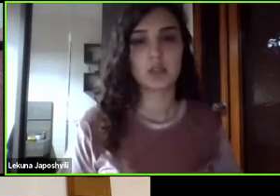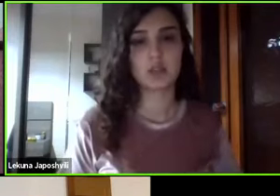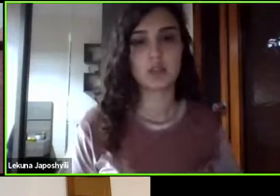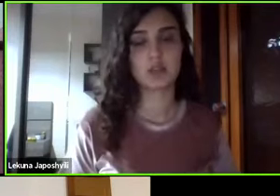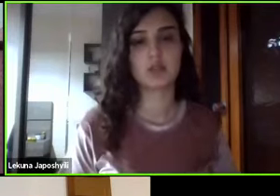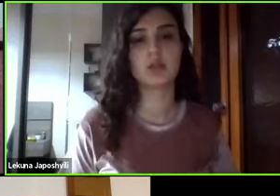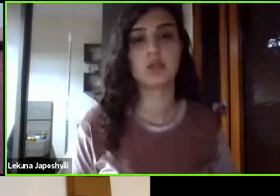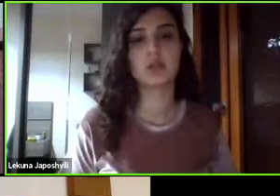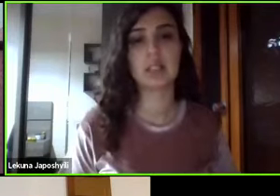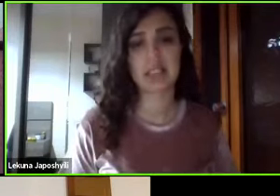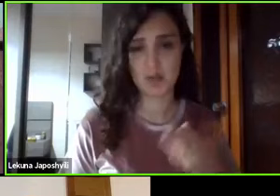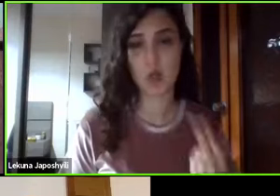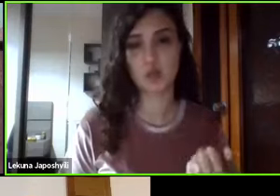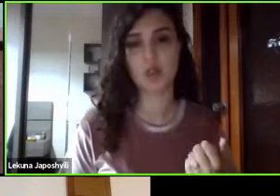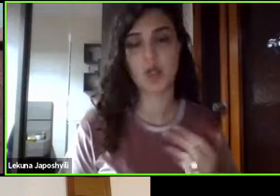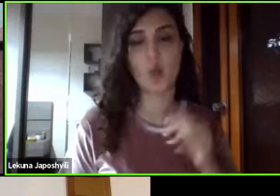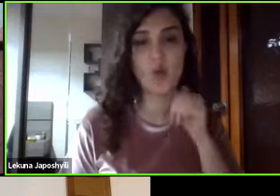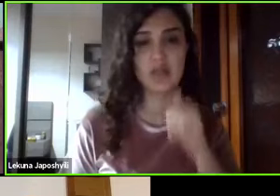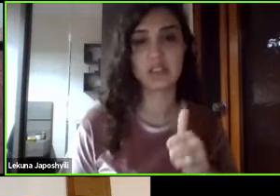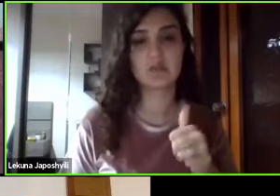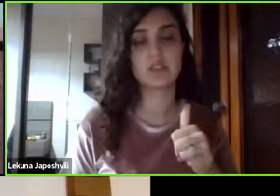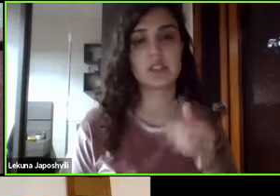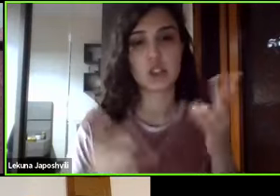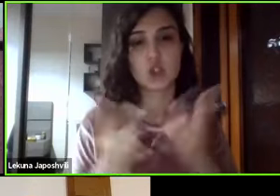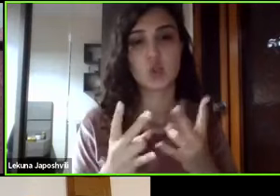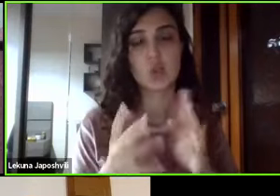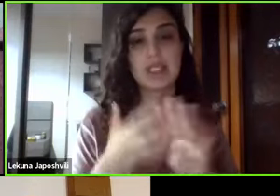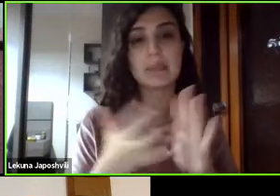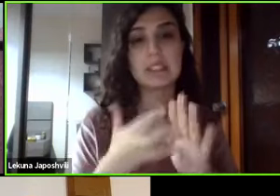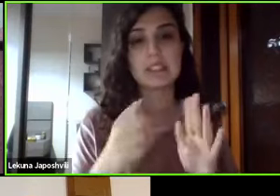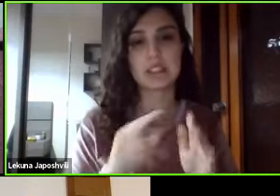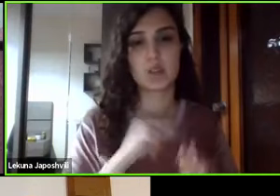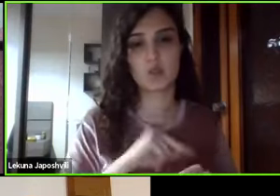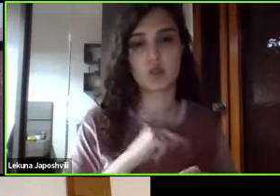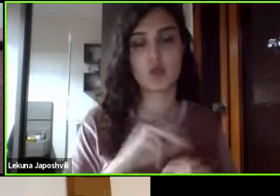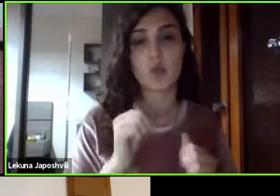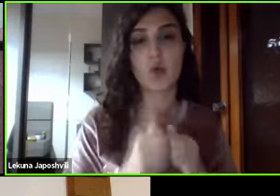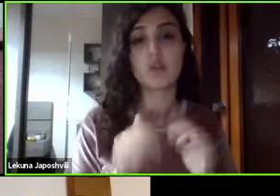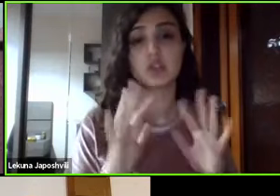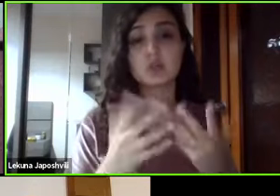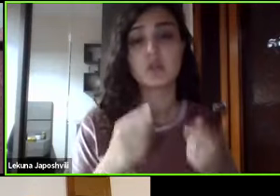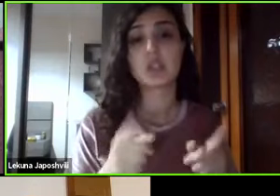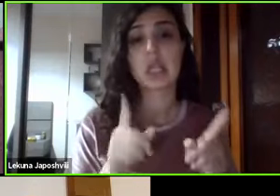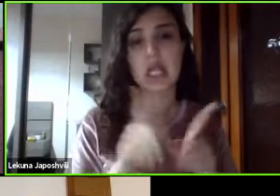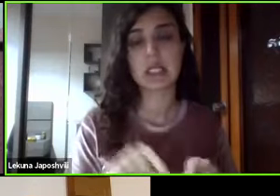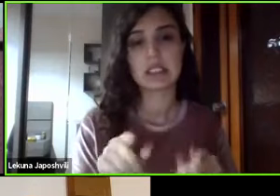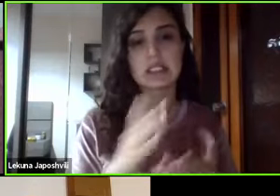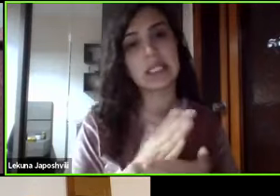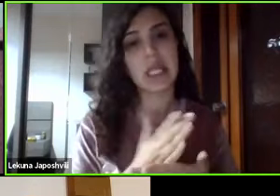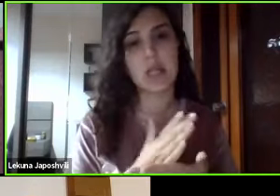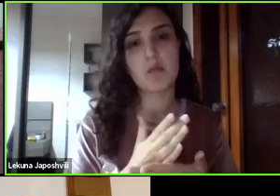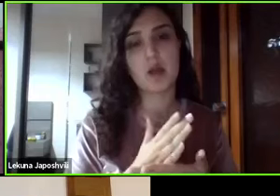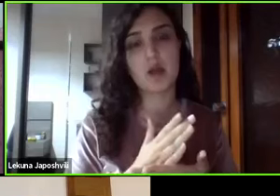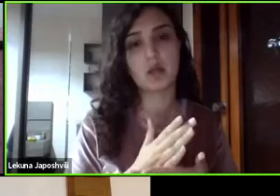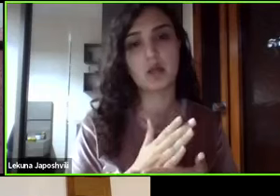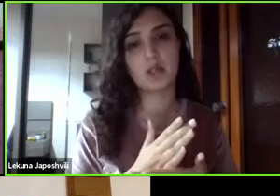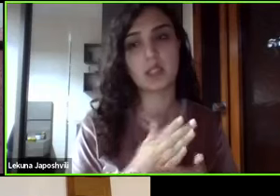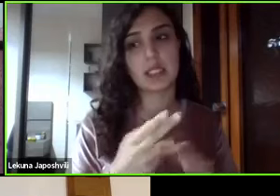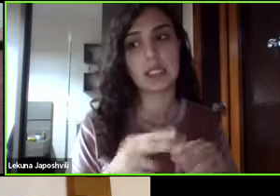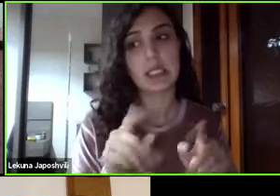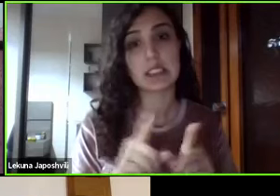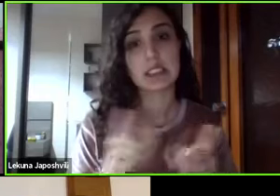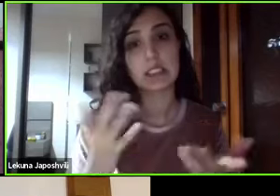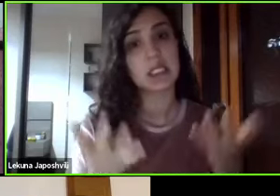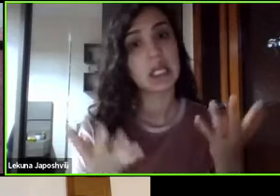უნდა რა თქმა უნდა ყოველთვის ღირს დეფიციტზე მუშაობა ყოველ შემთხვევაში აი აკაც დილემა არის იცით აი ესეც ეს